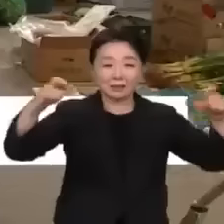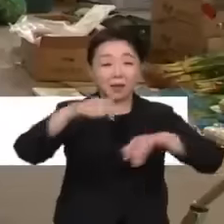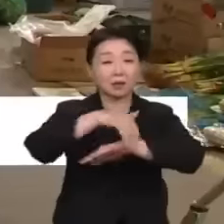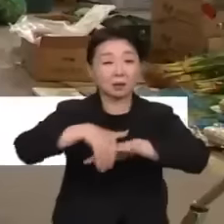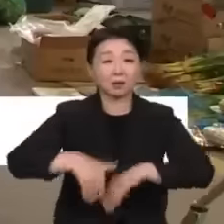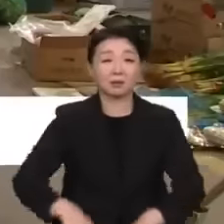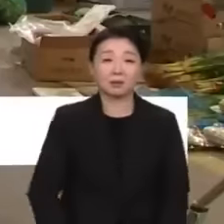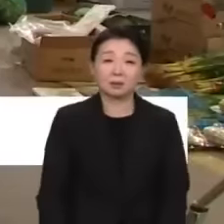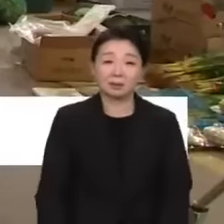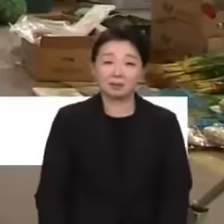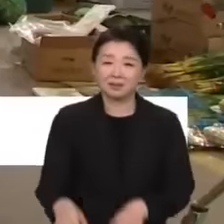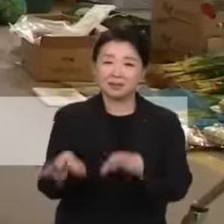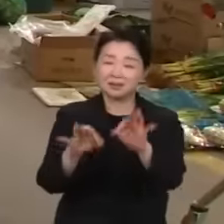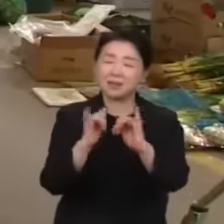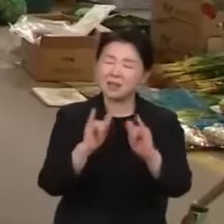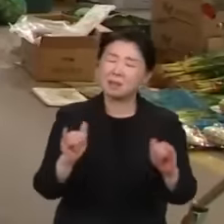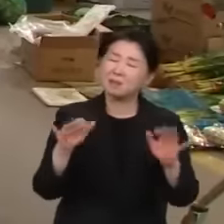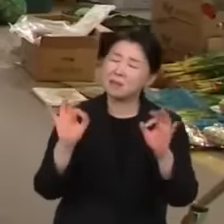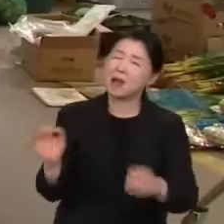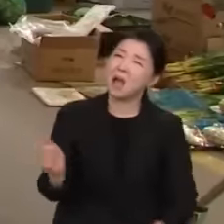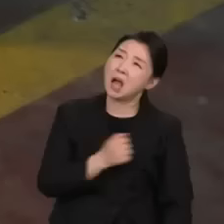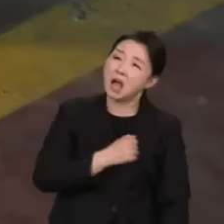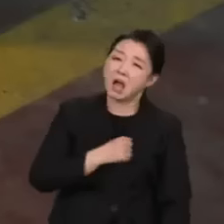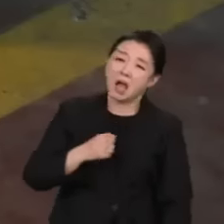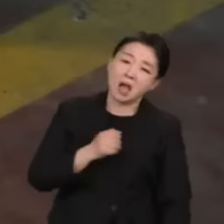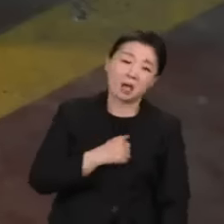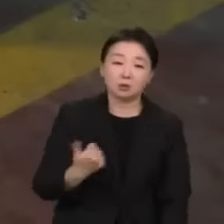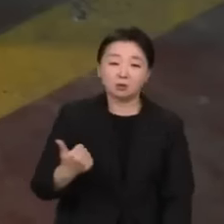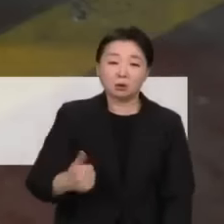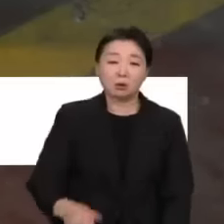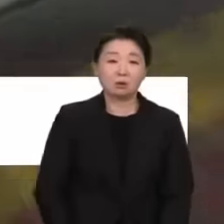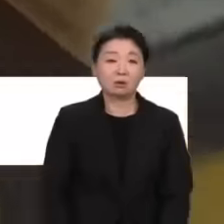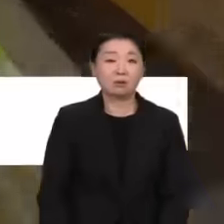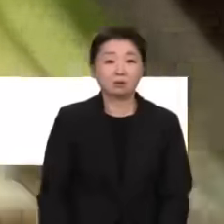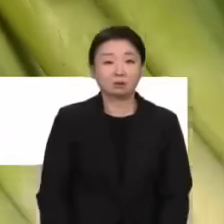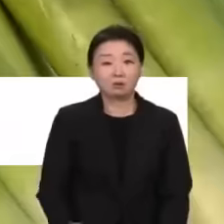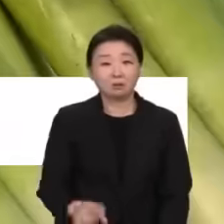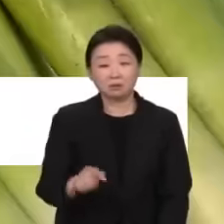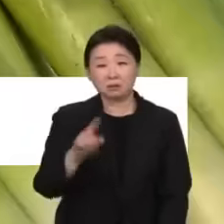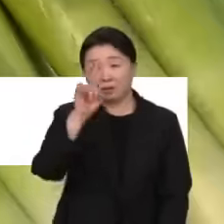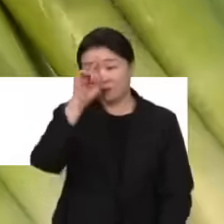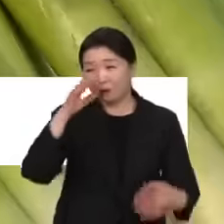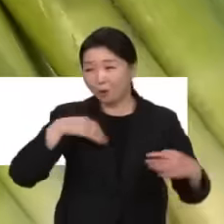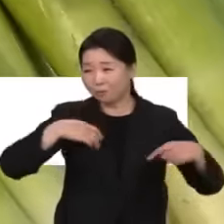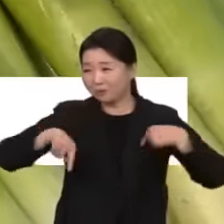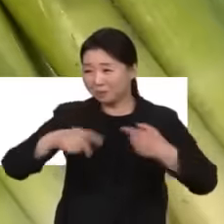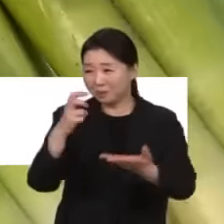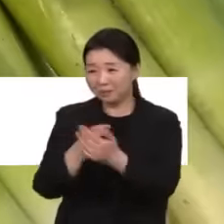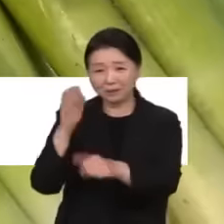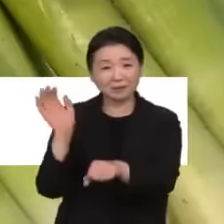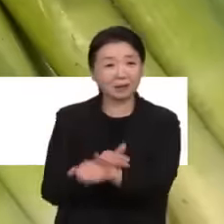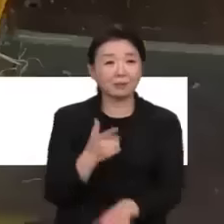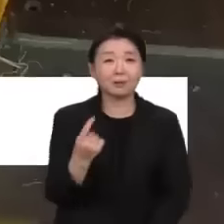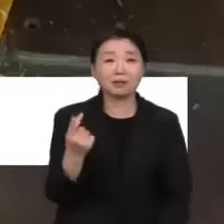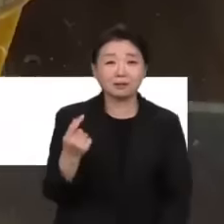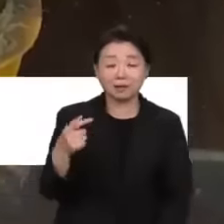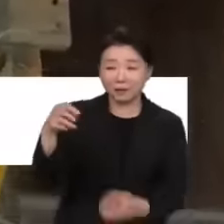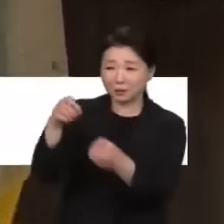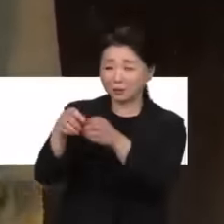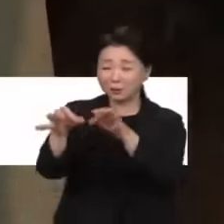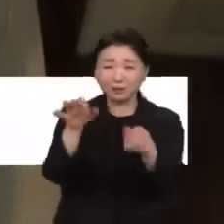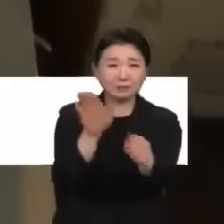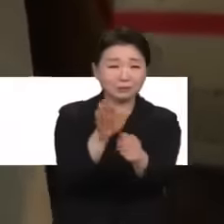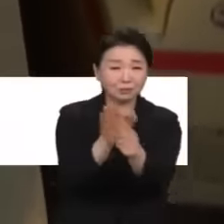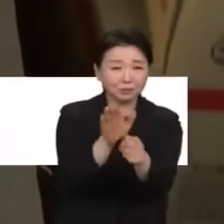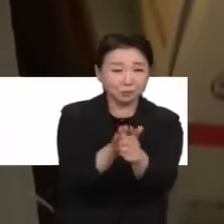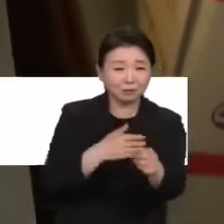방침이지만 시장 상인들은 답답한 심정입니다. 아유, 좀 정부 정책이 좀 잘못된 것 같은데 우리 전통시장에 지원을 해주셔야